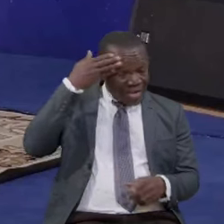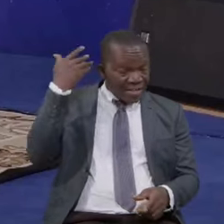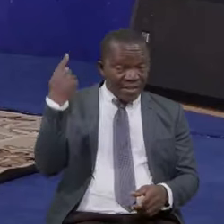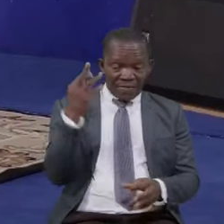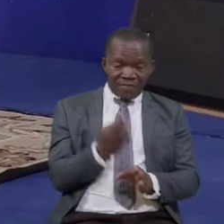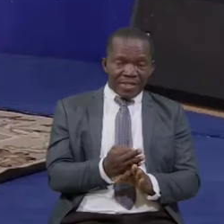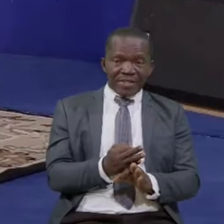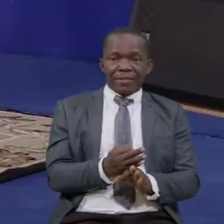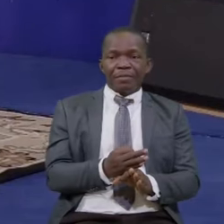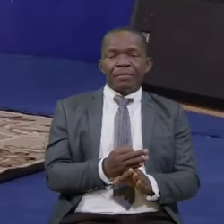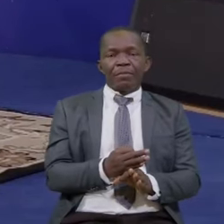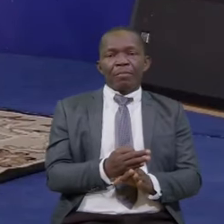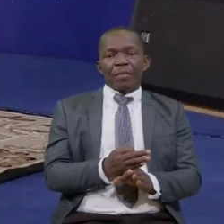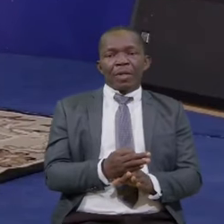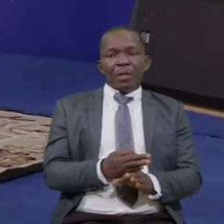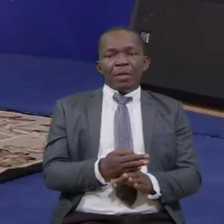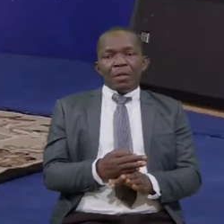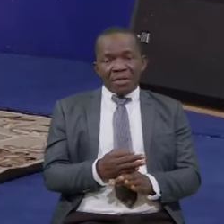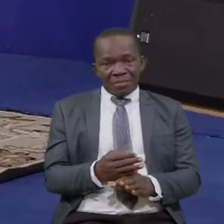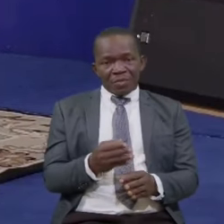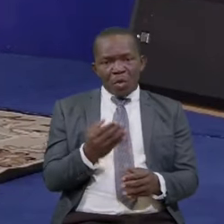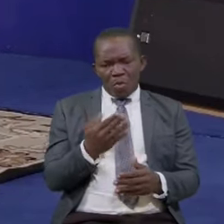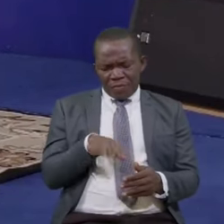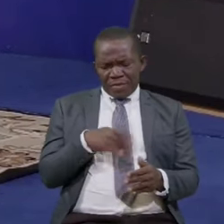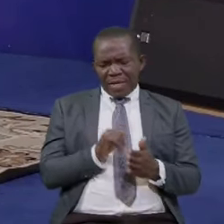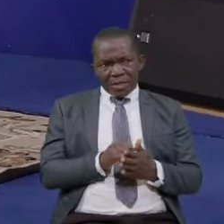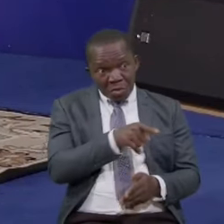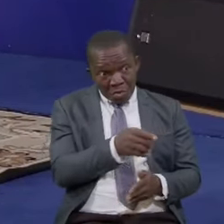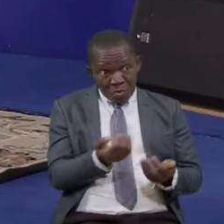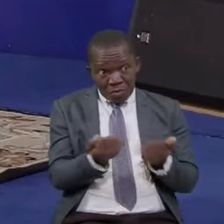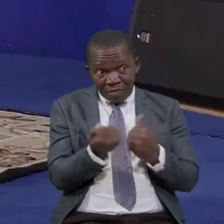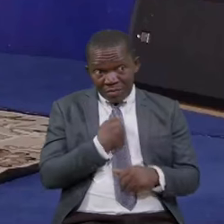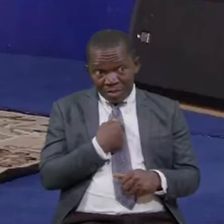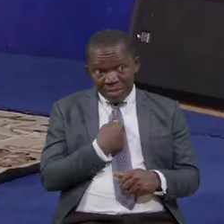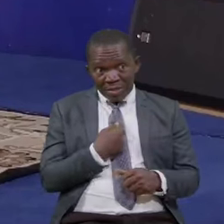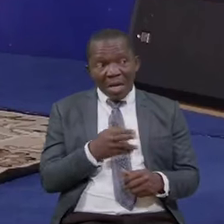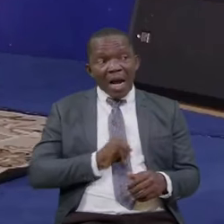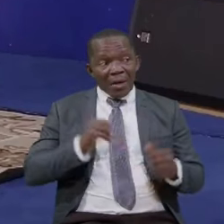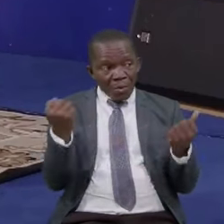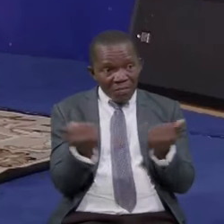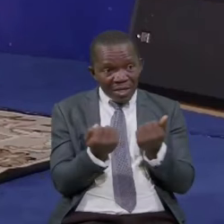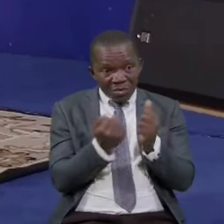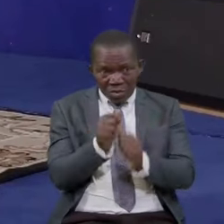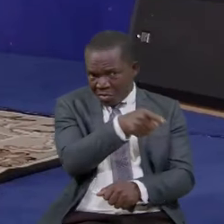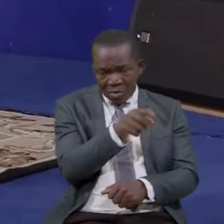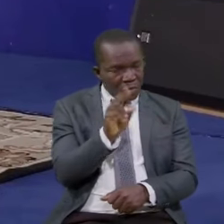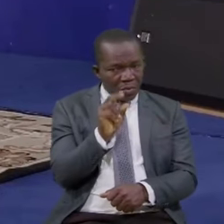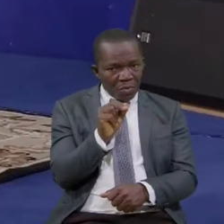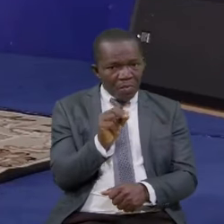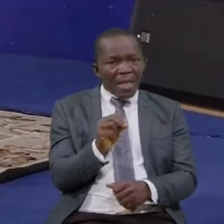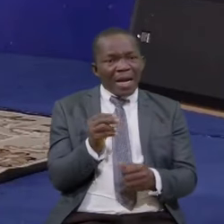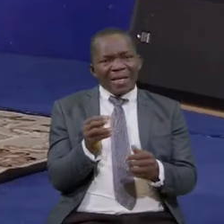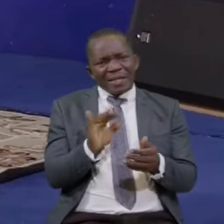viens je vais te montrer que je sais le faire tu veux faire ceci faire c je su prêt pour toi maintenant nous abandonnons notre foi vous